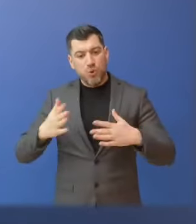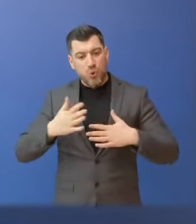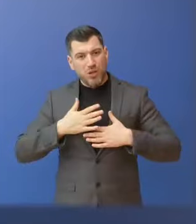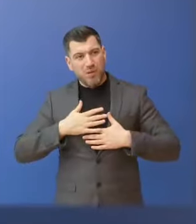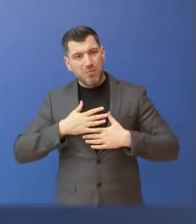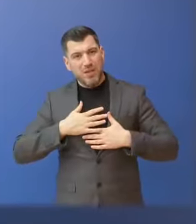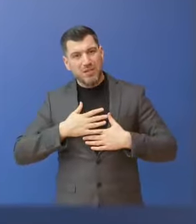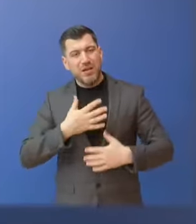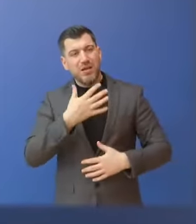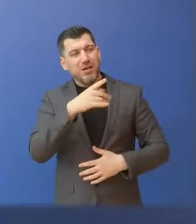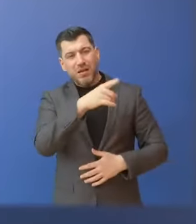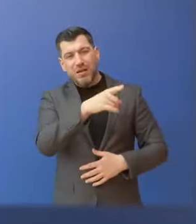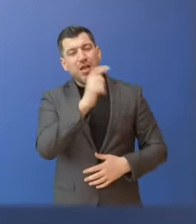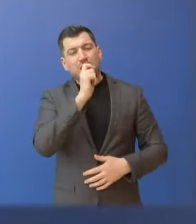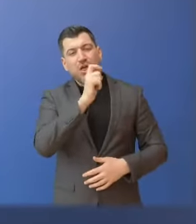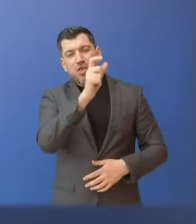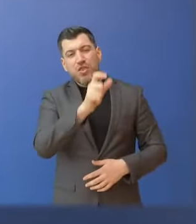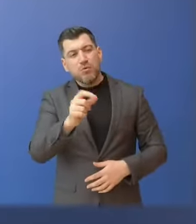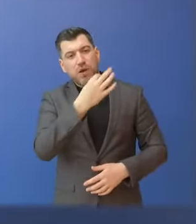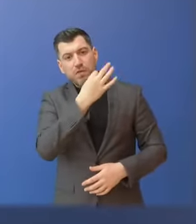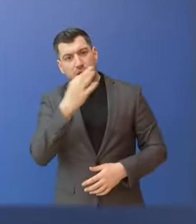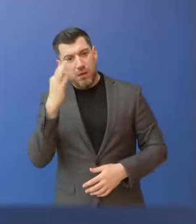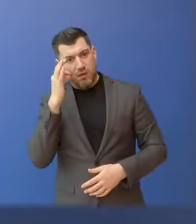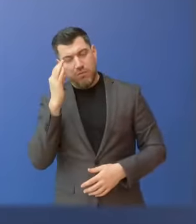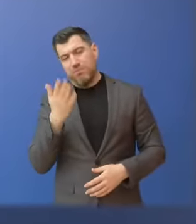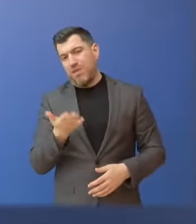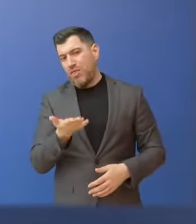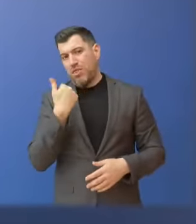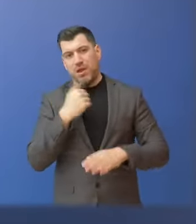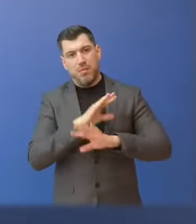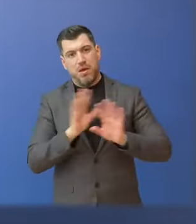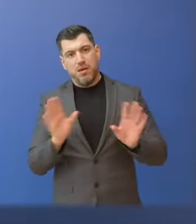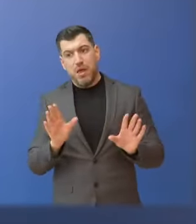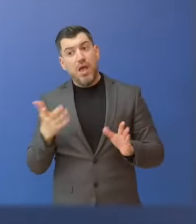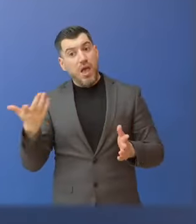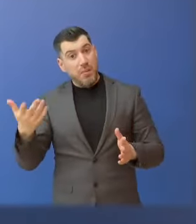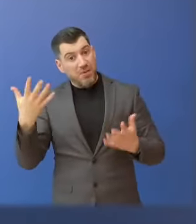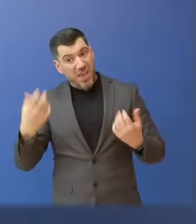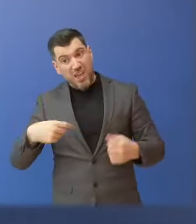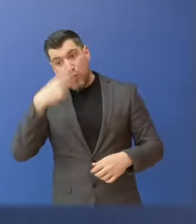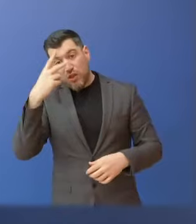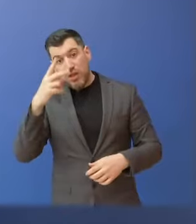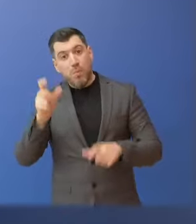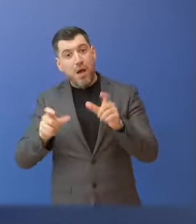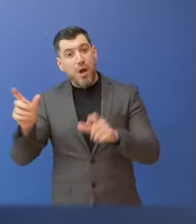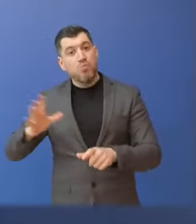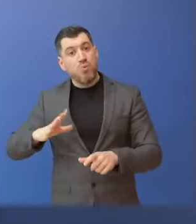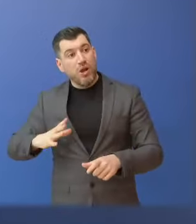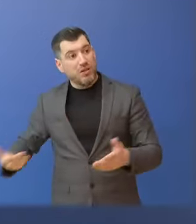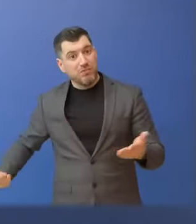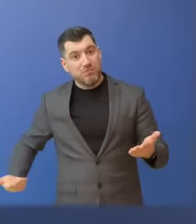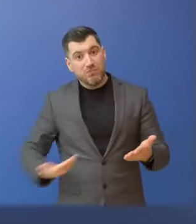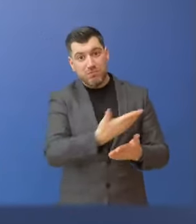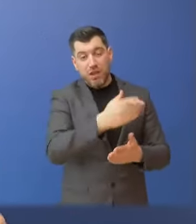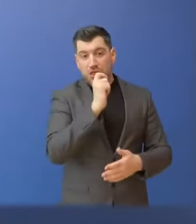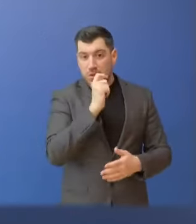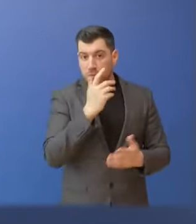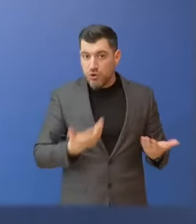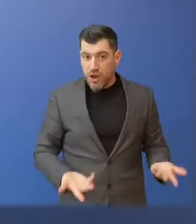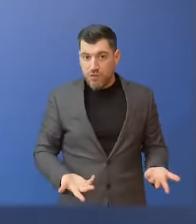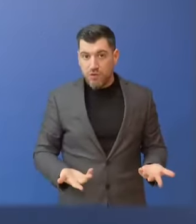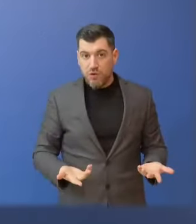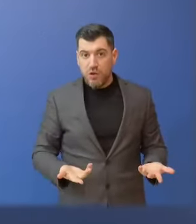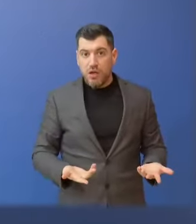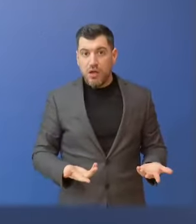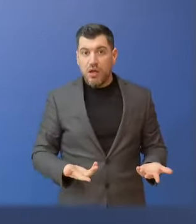μπορεί κάποιος να κάνει αγωγή σε ένα δημοσιογράφο δηλαδή αυτοί οι οποίοι το λένε αυτό τι λένε ο ότι μπορεί κάποιος να γράφει και να λέει